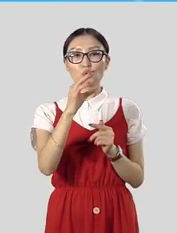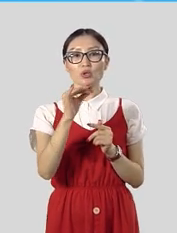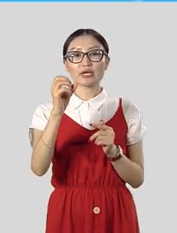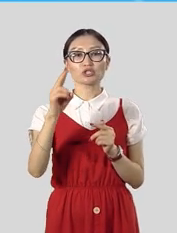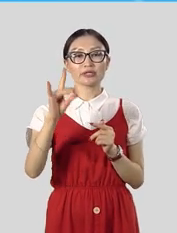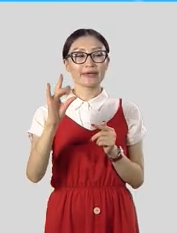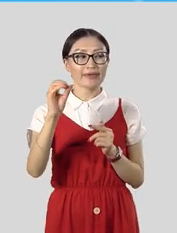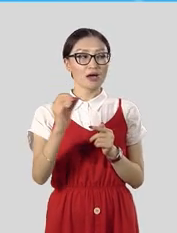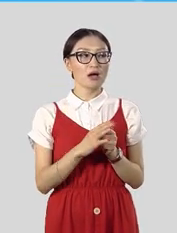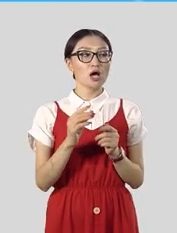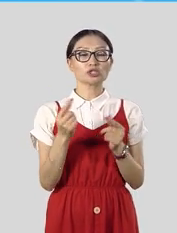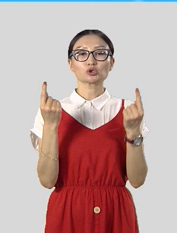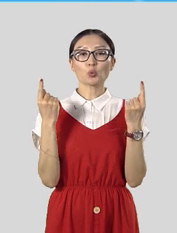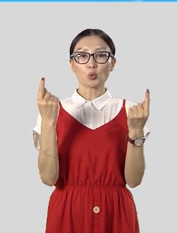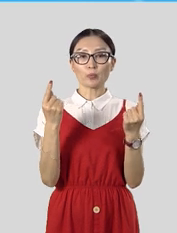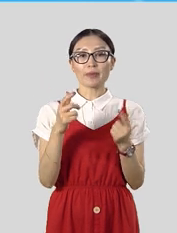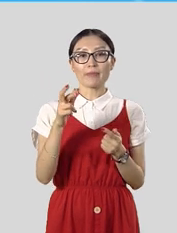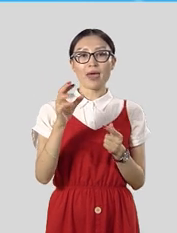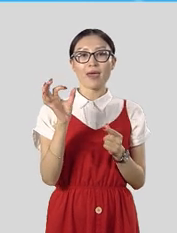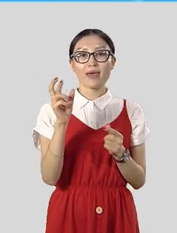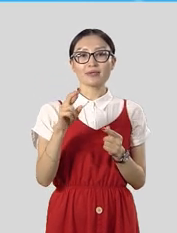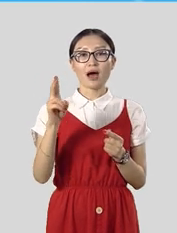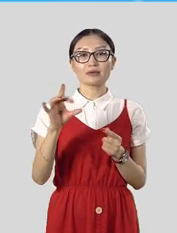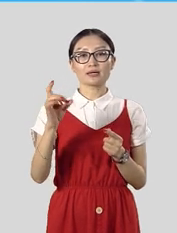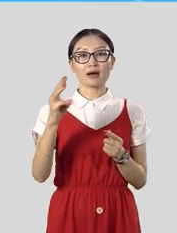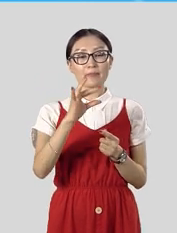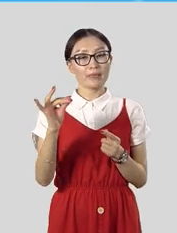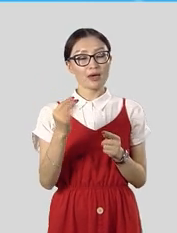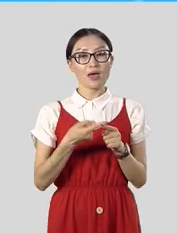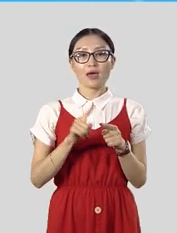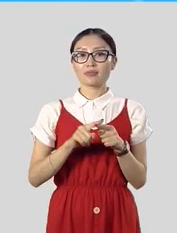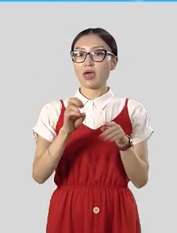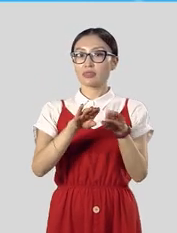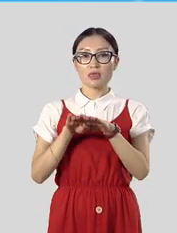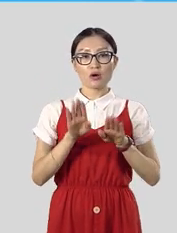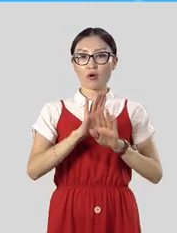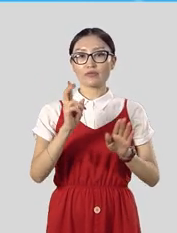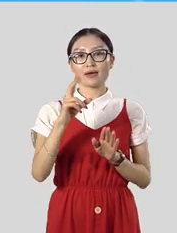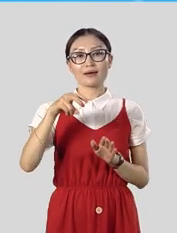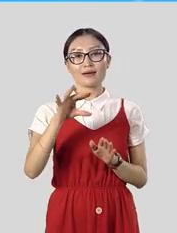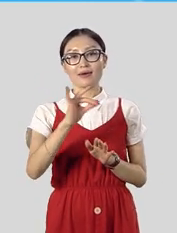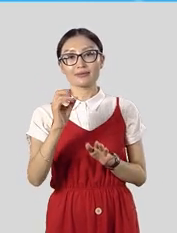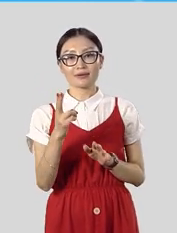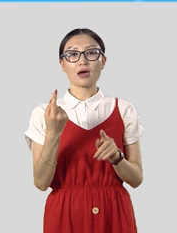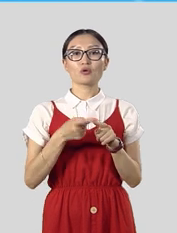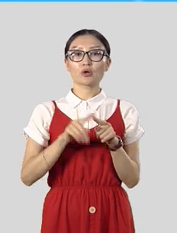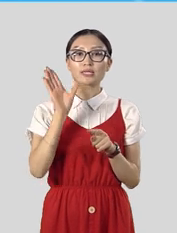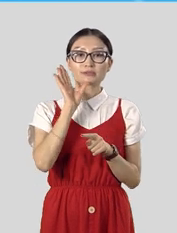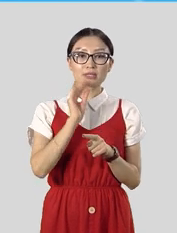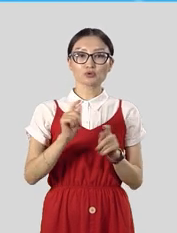интерстициальные клетки с крупными ядрами – это недифференцированные клетки, которые